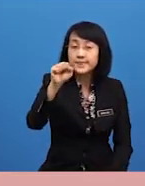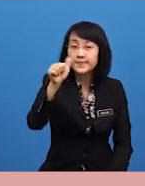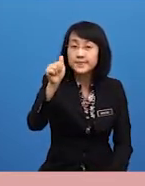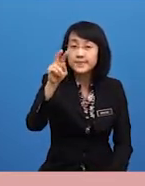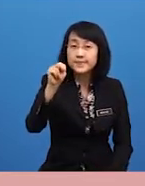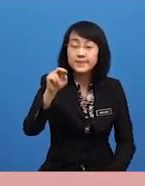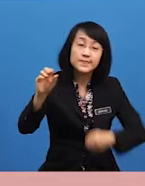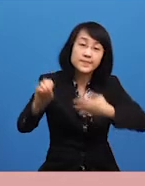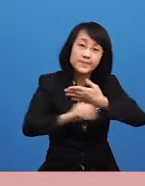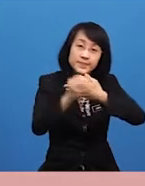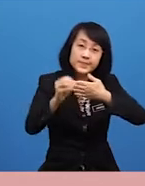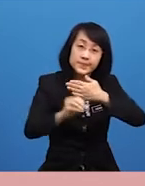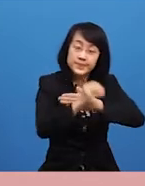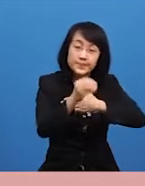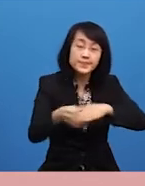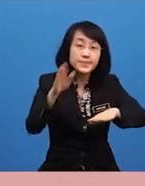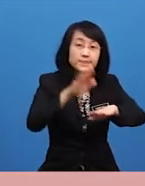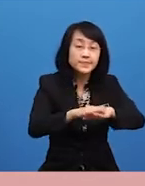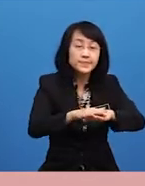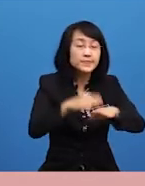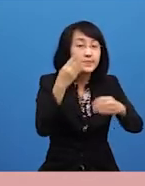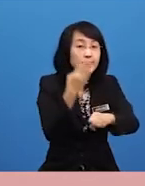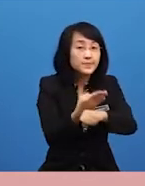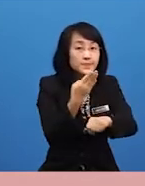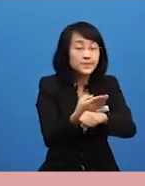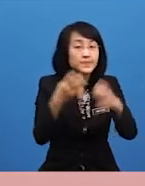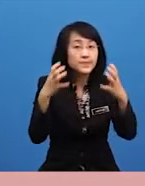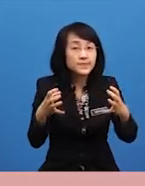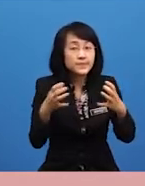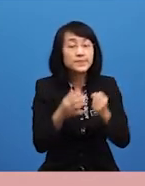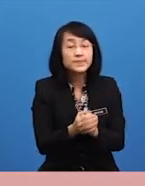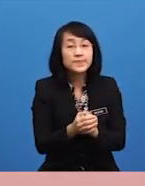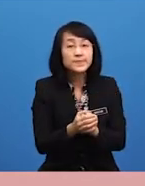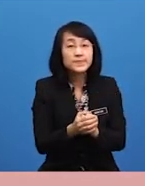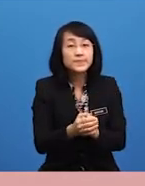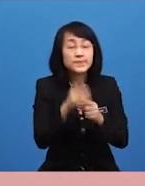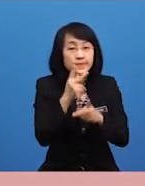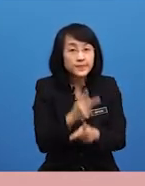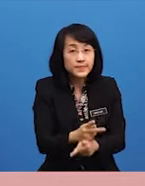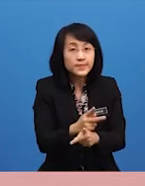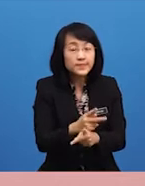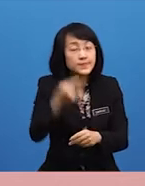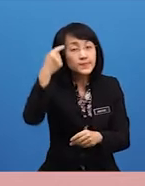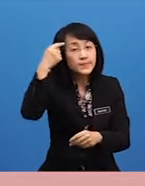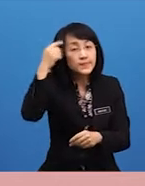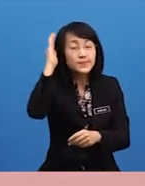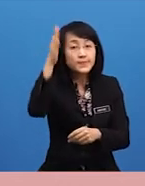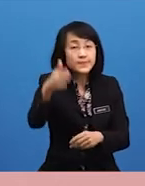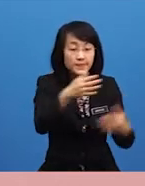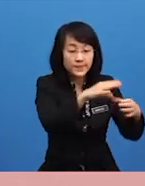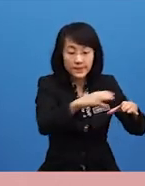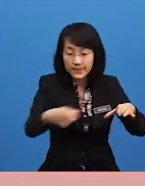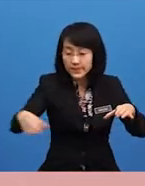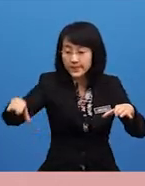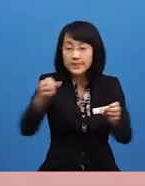terhadap batuan lembut. Batuan keras yang kekal akan menganjur